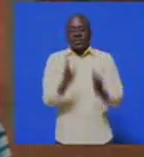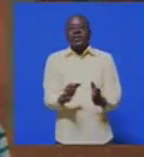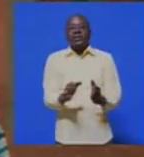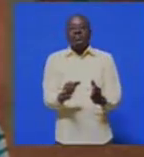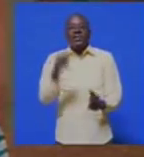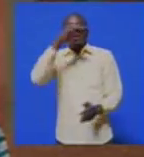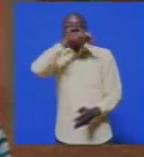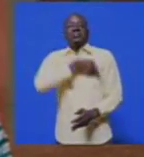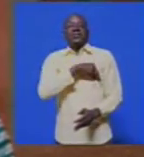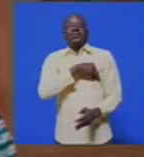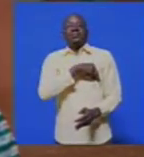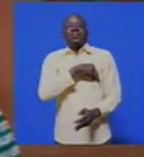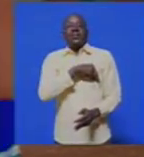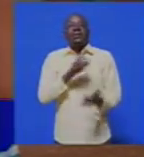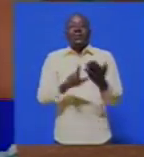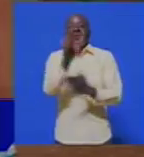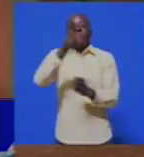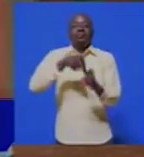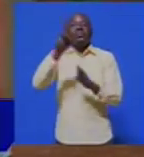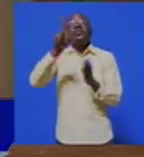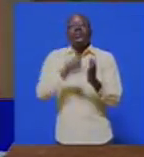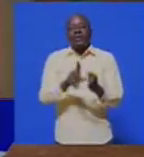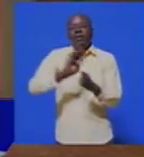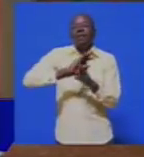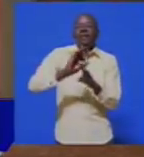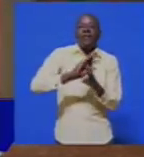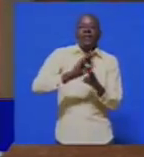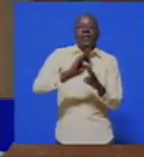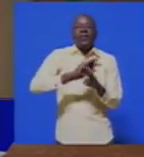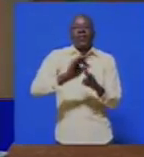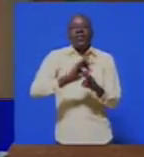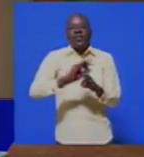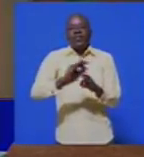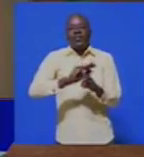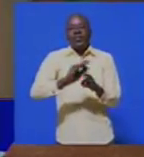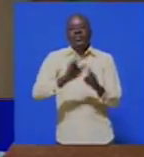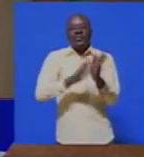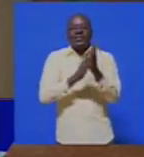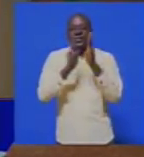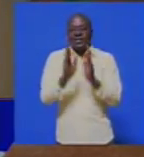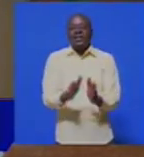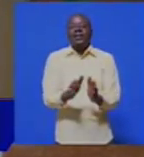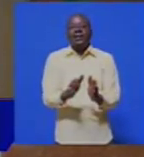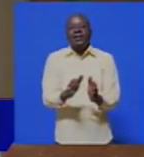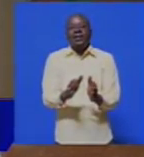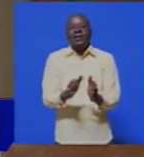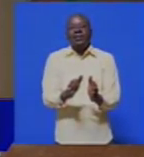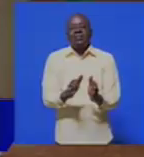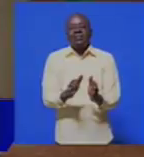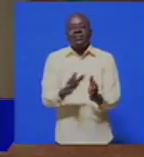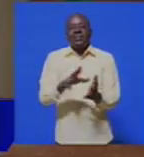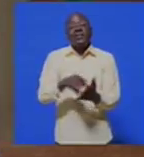de le lycée professionnel est de former des élèves, des